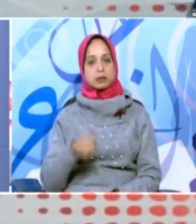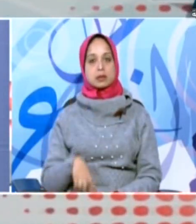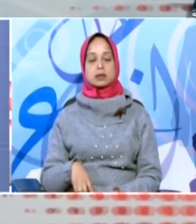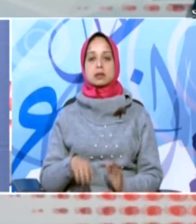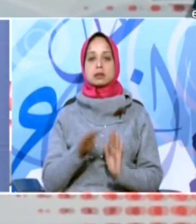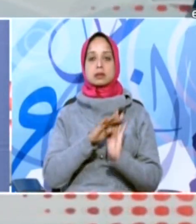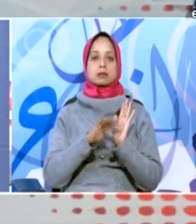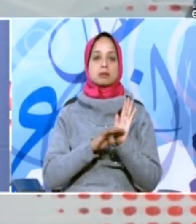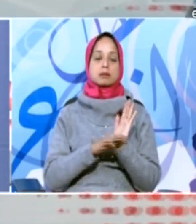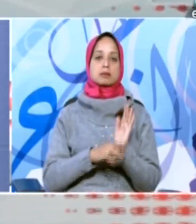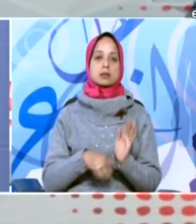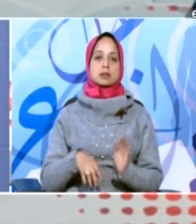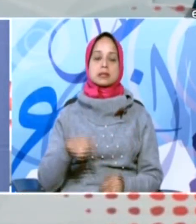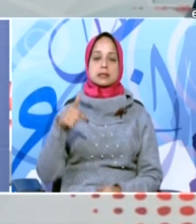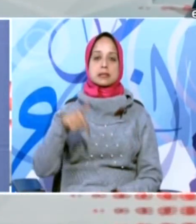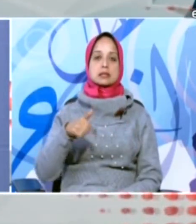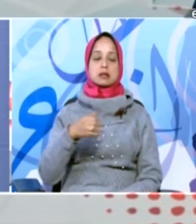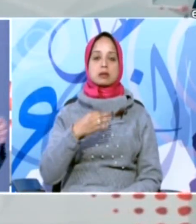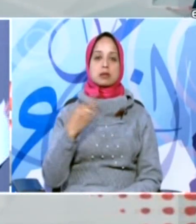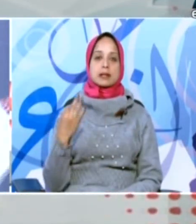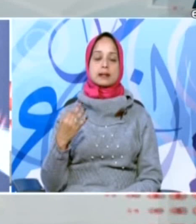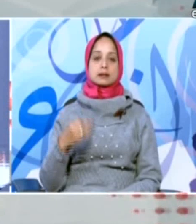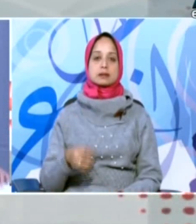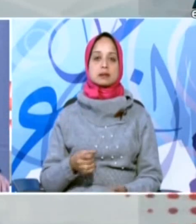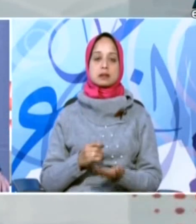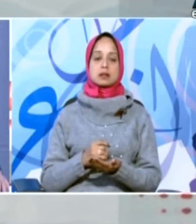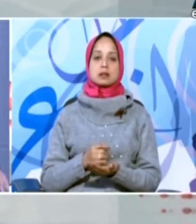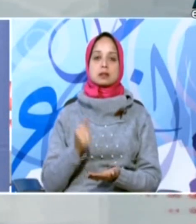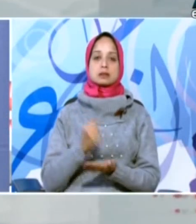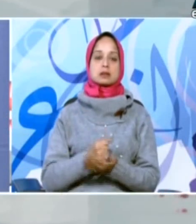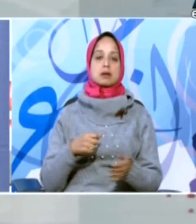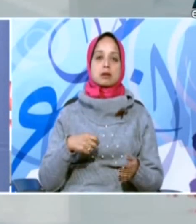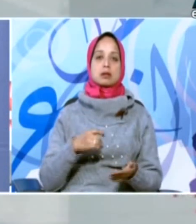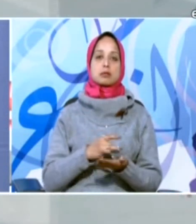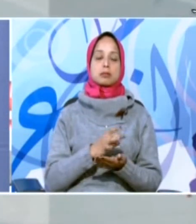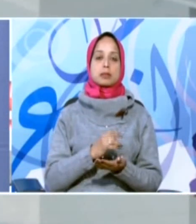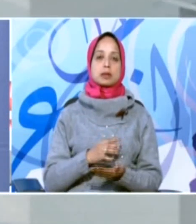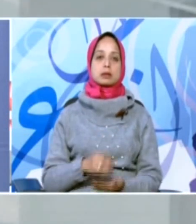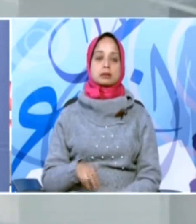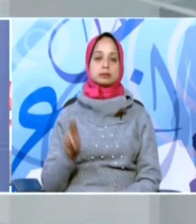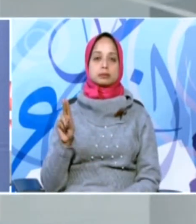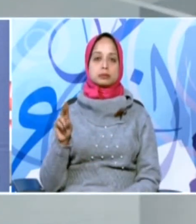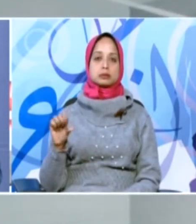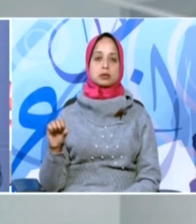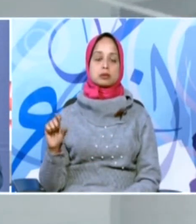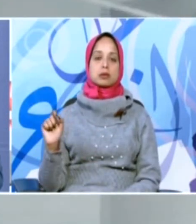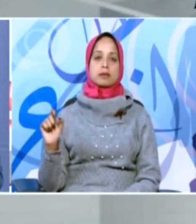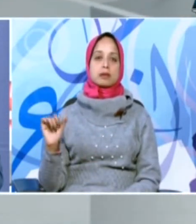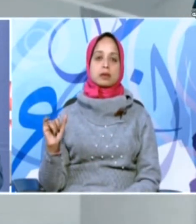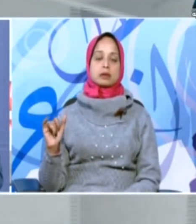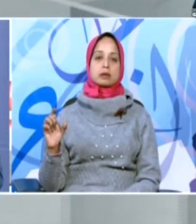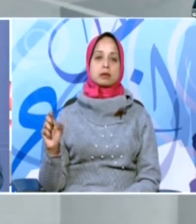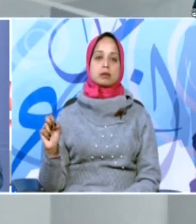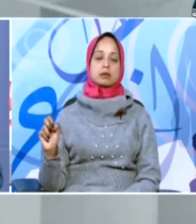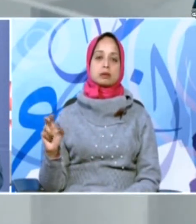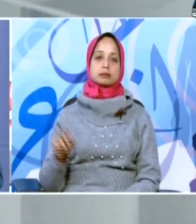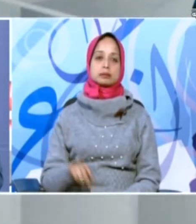36 واسباب في نفس الوقت استقالة توفيق نسيم. طبعا الوزارة اللي جت بعد كده عندي